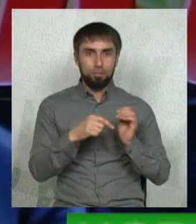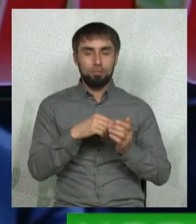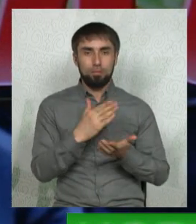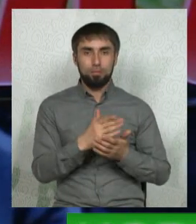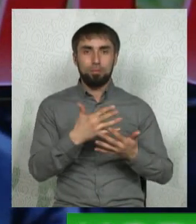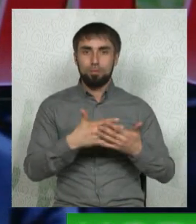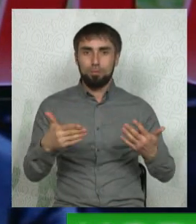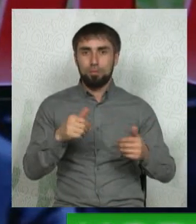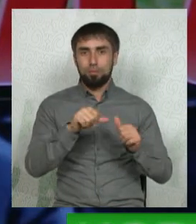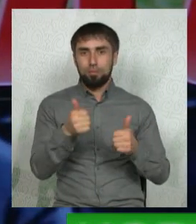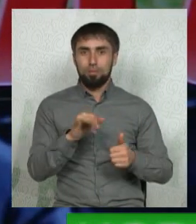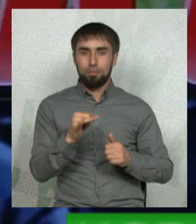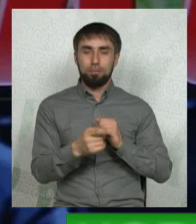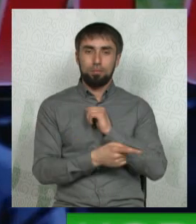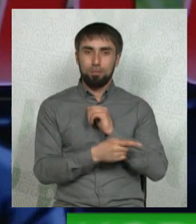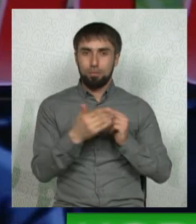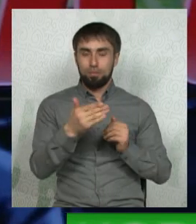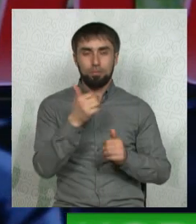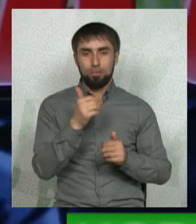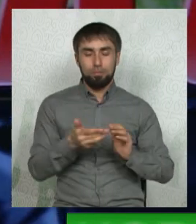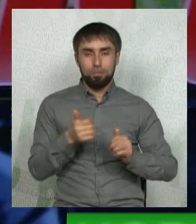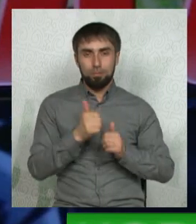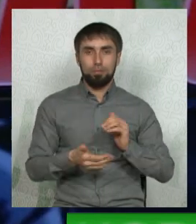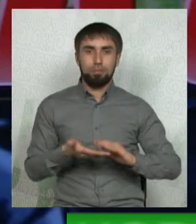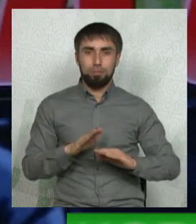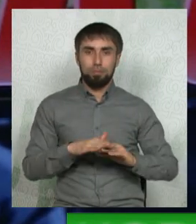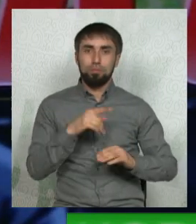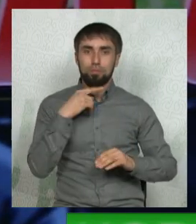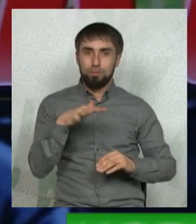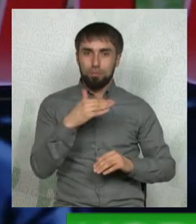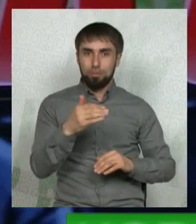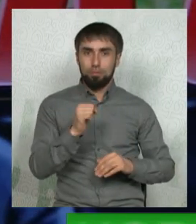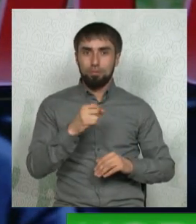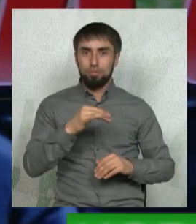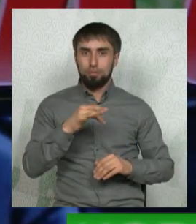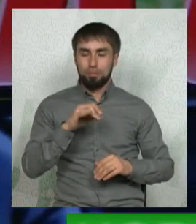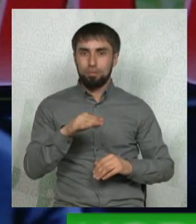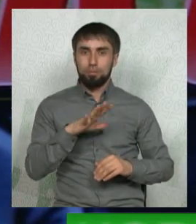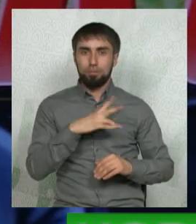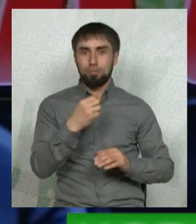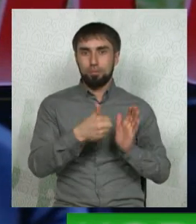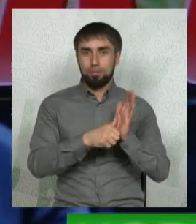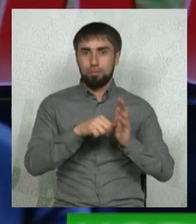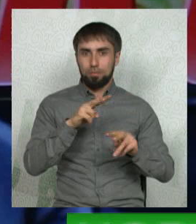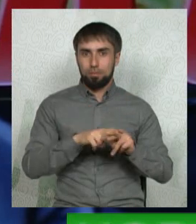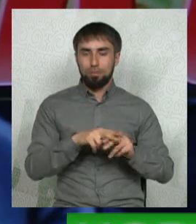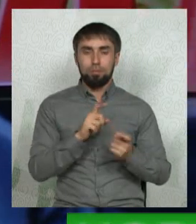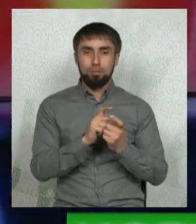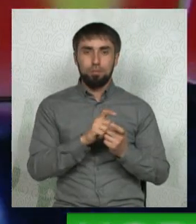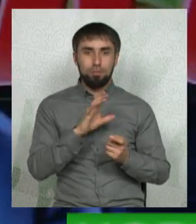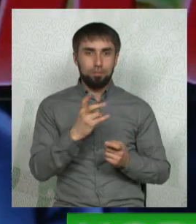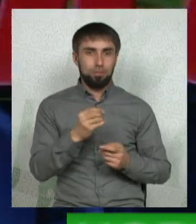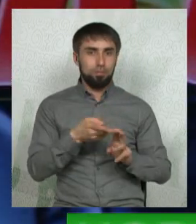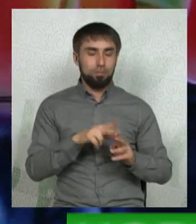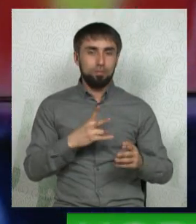в различных формах, а последствия ее всегда тяжелые. Россия в коррупционном антирейтинге находится на 6-м месте. Борьба с